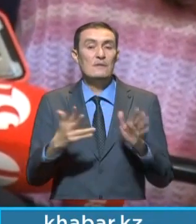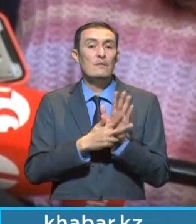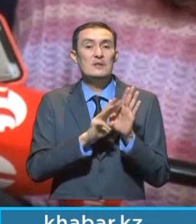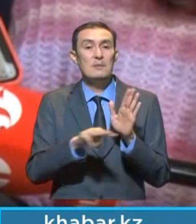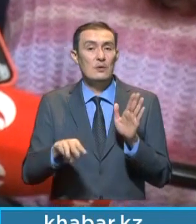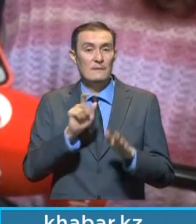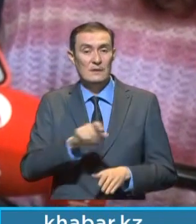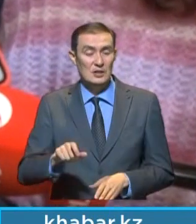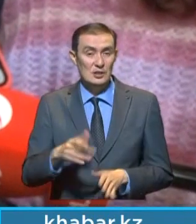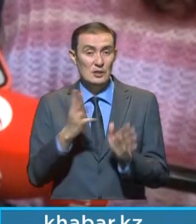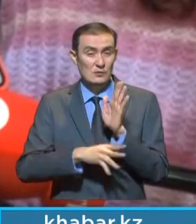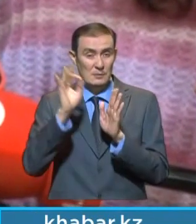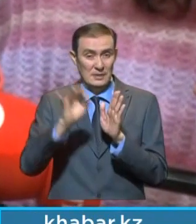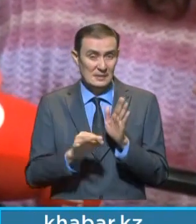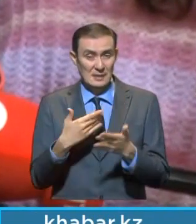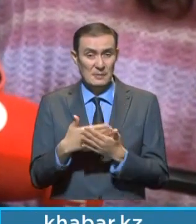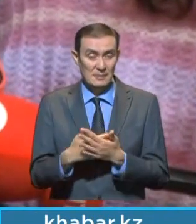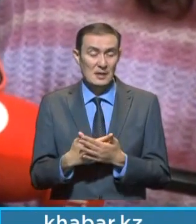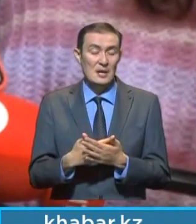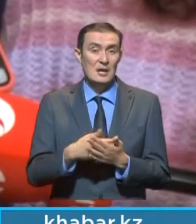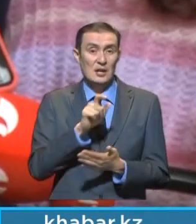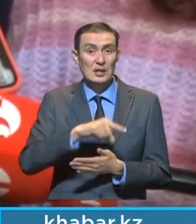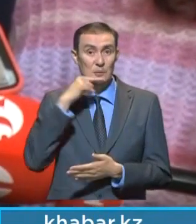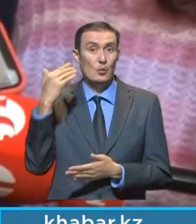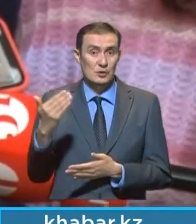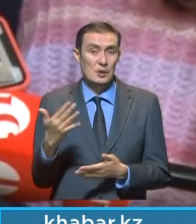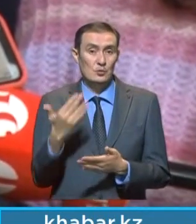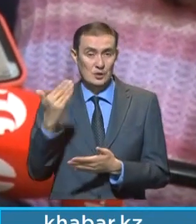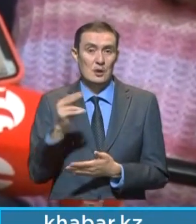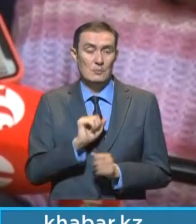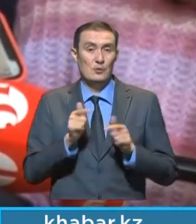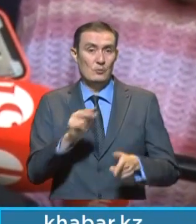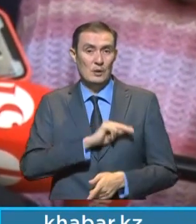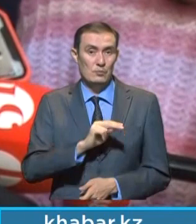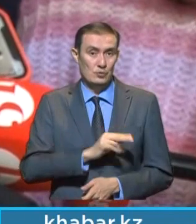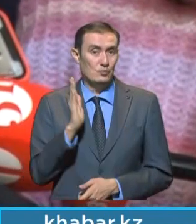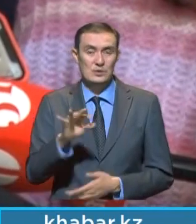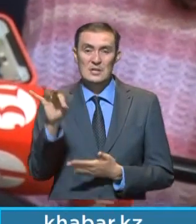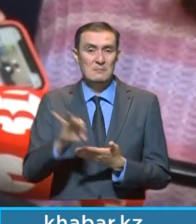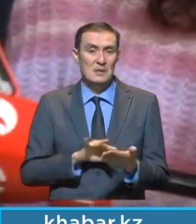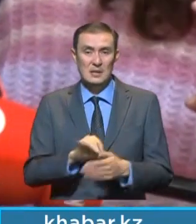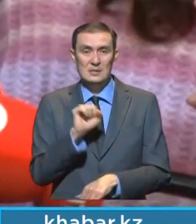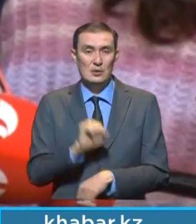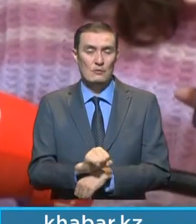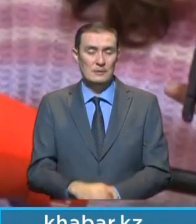миллионов граждан, и если 90% из них будут гражданами России, то их прием на работу будет немедленно остановлен.